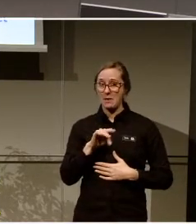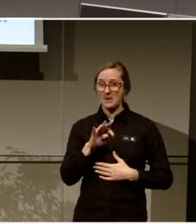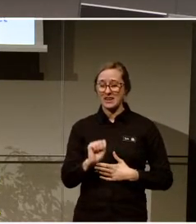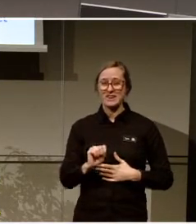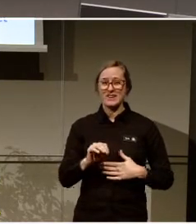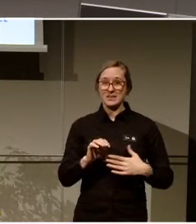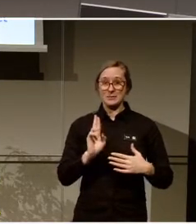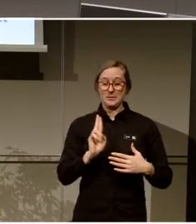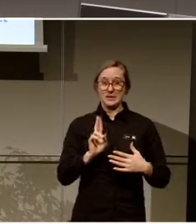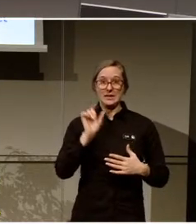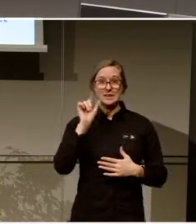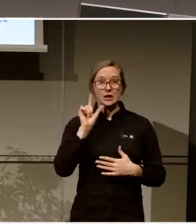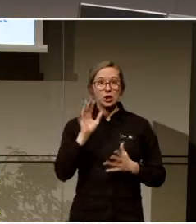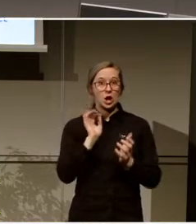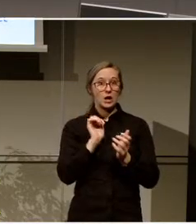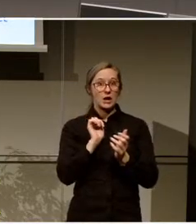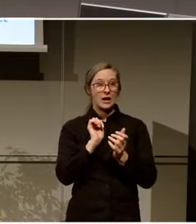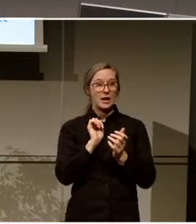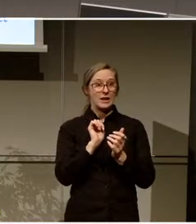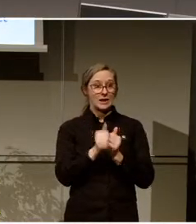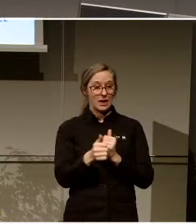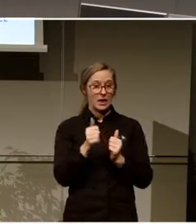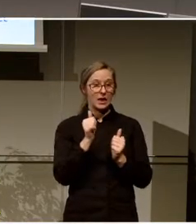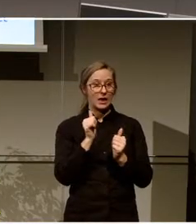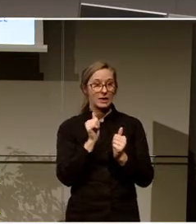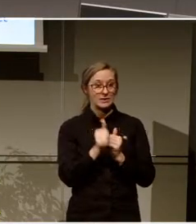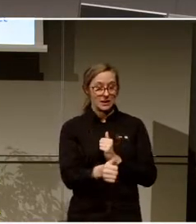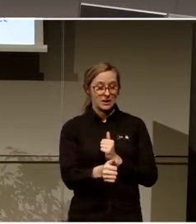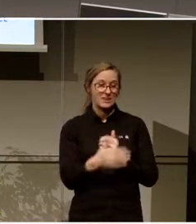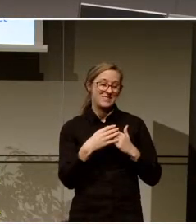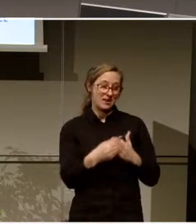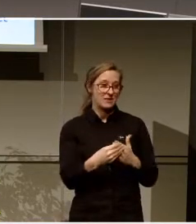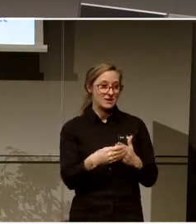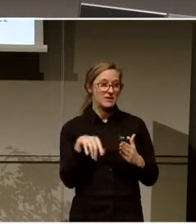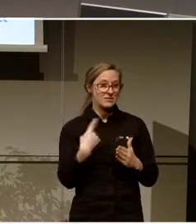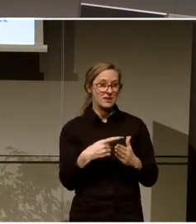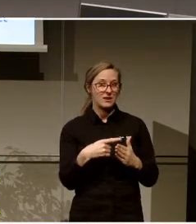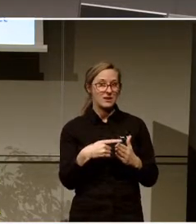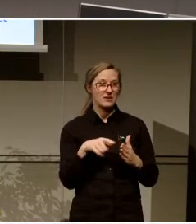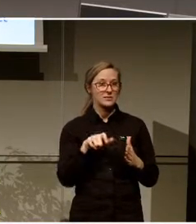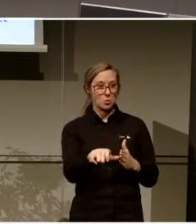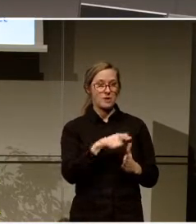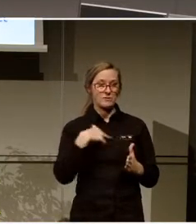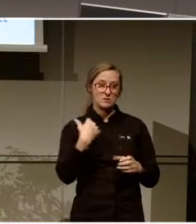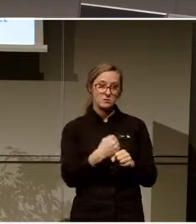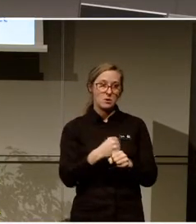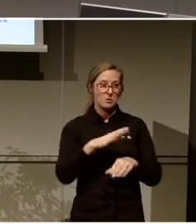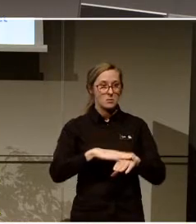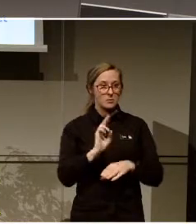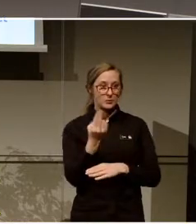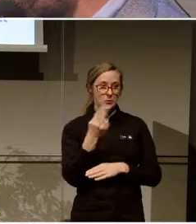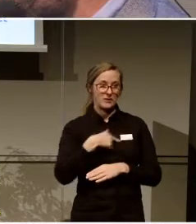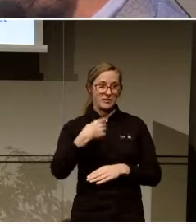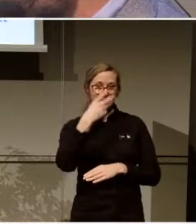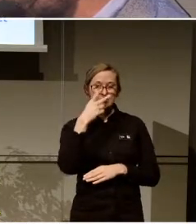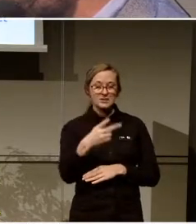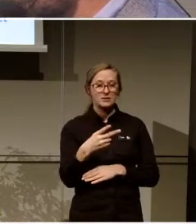ledning, digital ledning, för att vara kortfattad, är det spåret som vi håller på med nu och som vi också har sett i de här olika